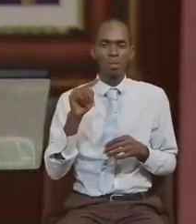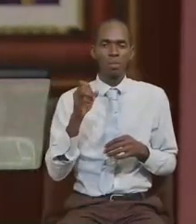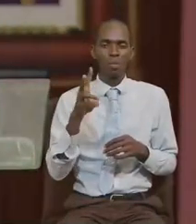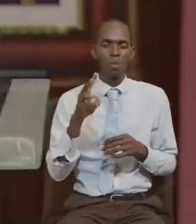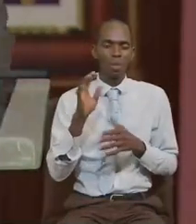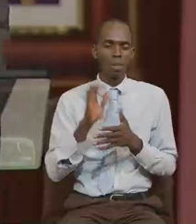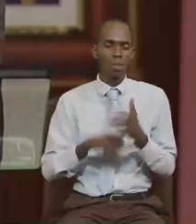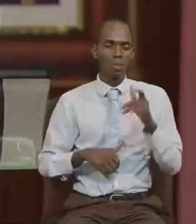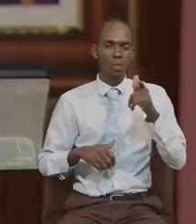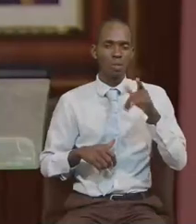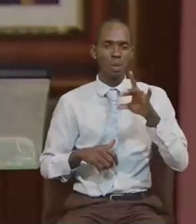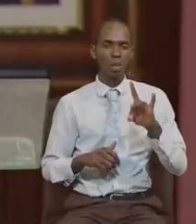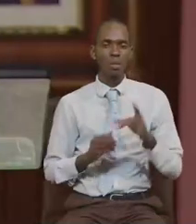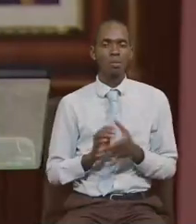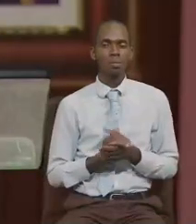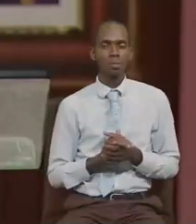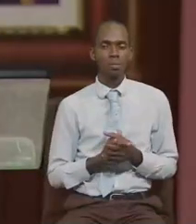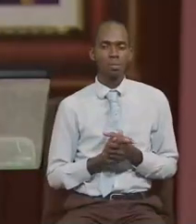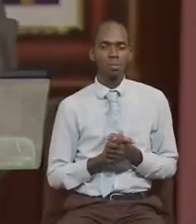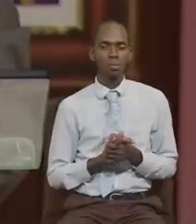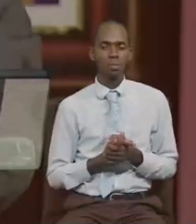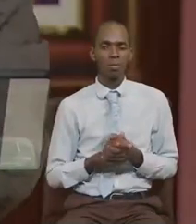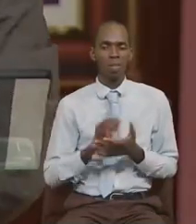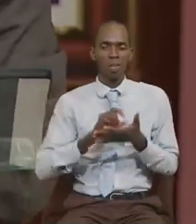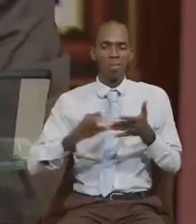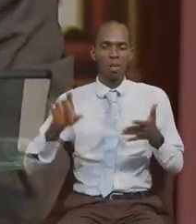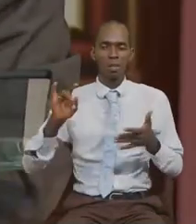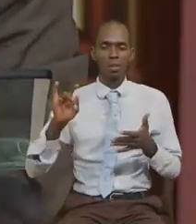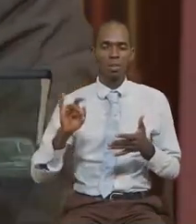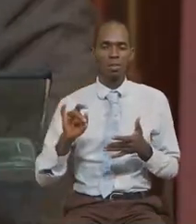chapitre 28, verset 18. Matthieu